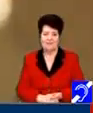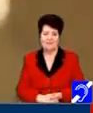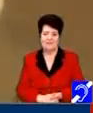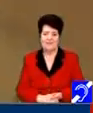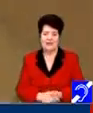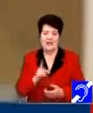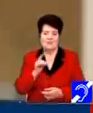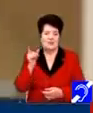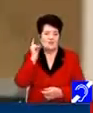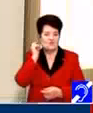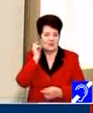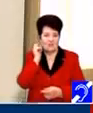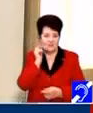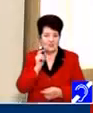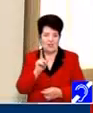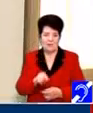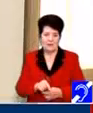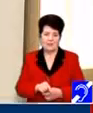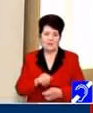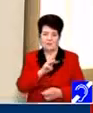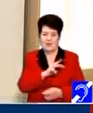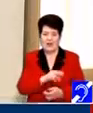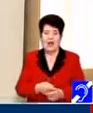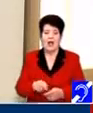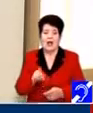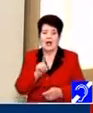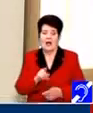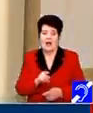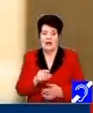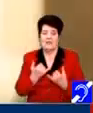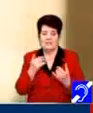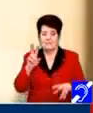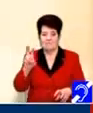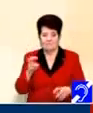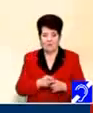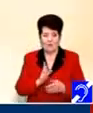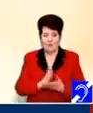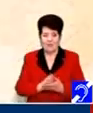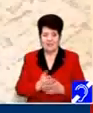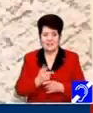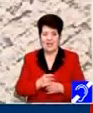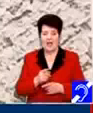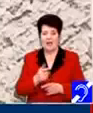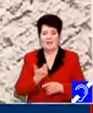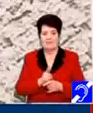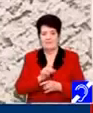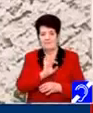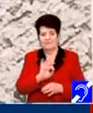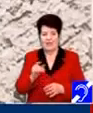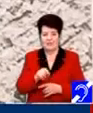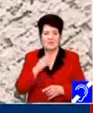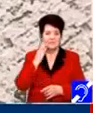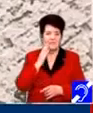și o pereche de cercei și o brățară pentru Meghan Markle. Simbolul bijuteriilor este coloana infinitului, opera celui mai faimos artist